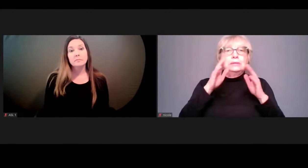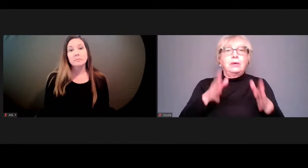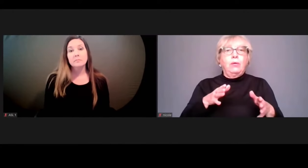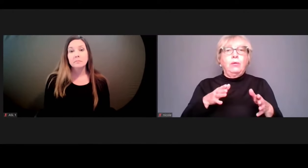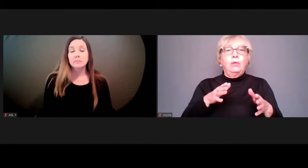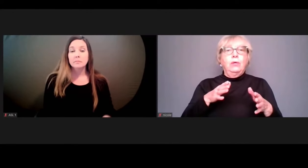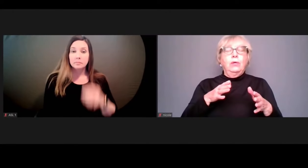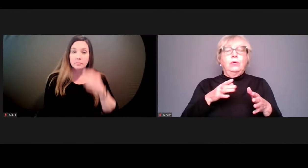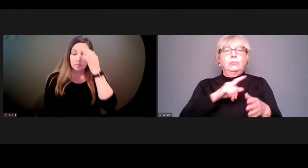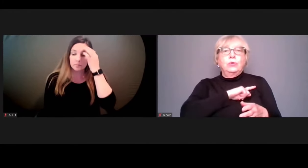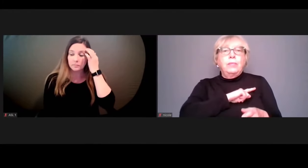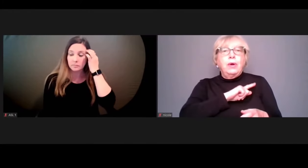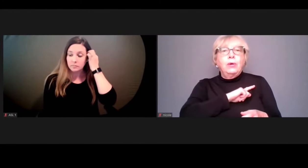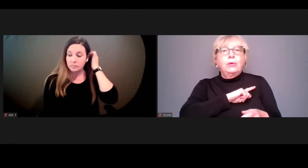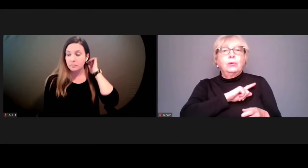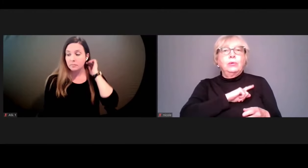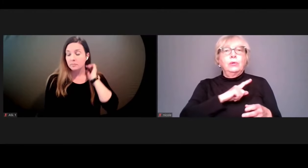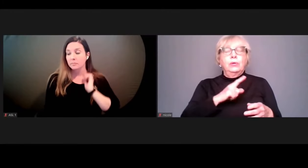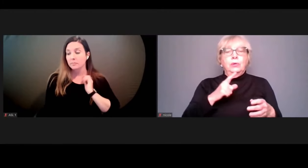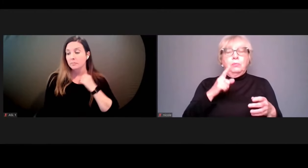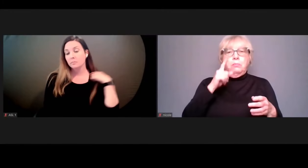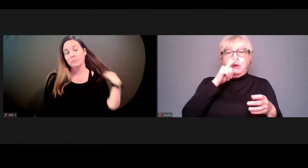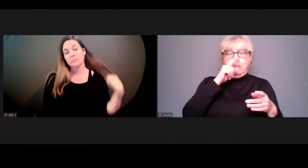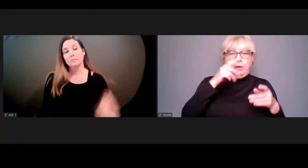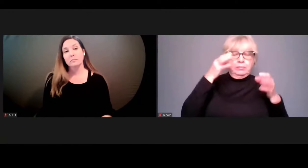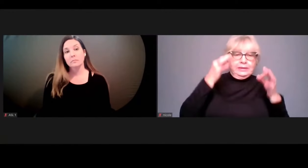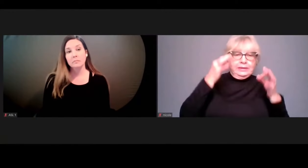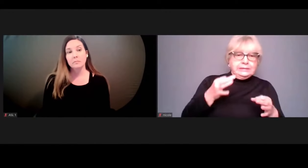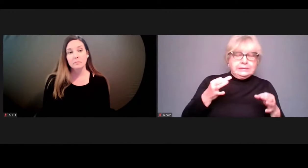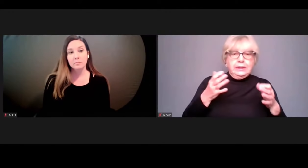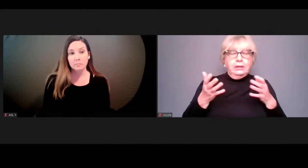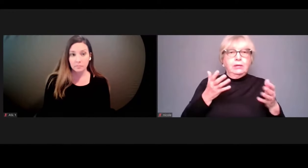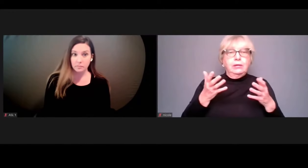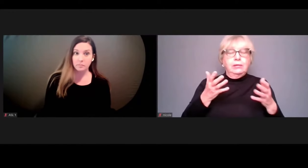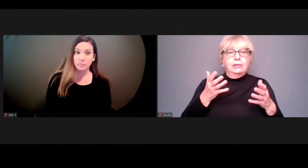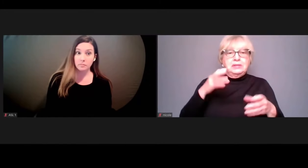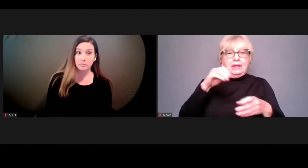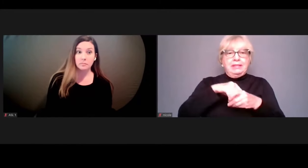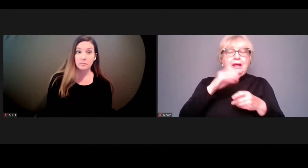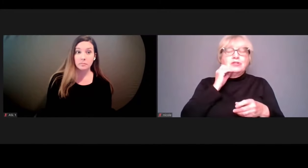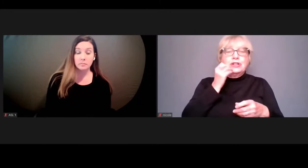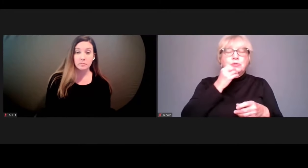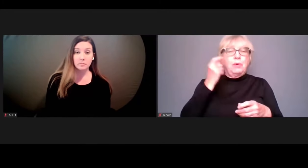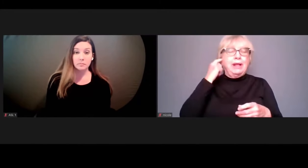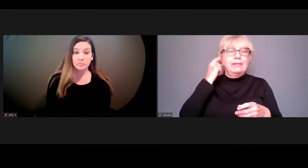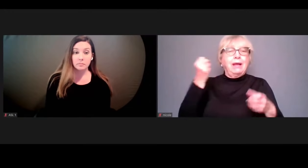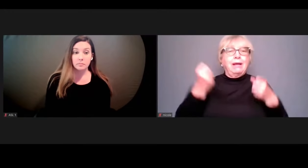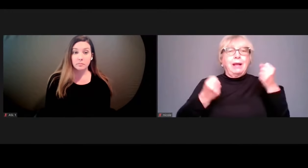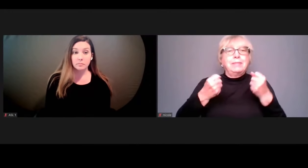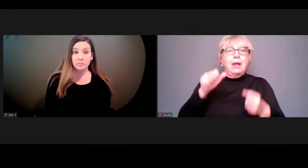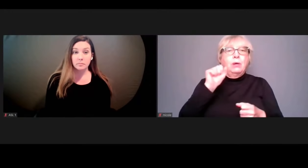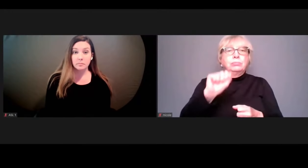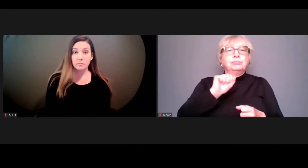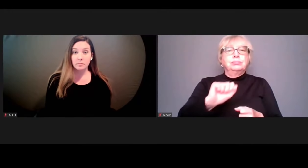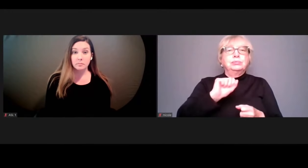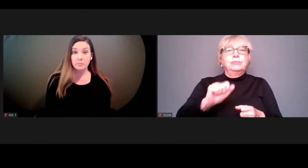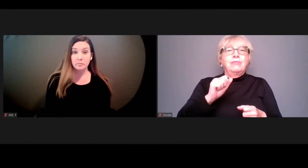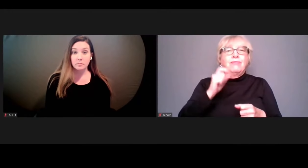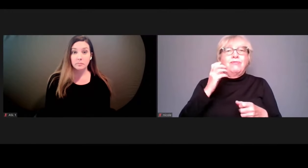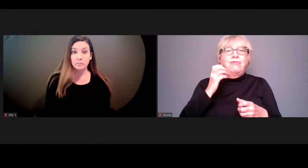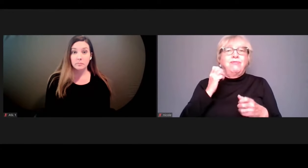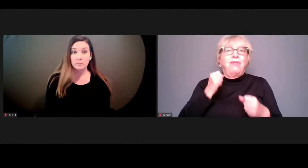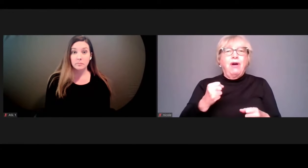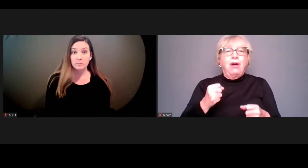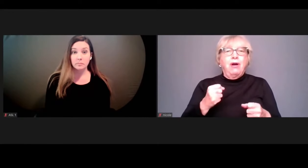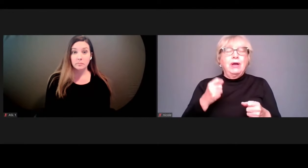Ils ont la difficulté à prendre les décisions. Ils sont chez eux, ils entendent les klaxons, ils entendent les cris, ils voient